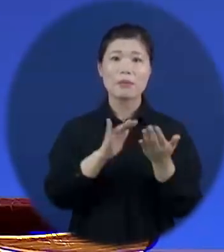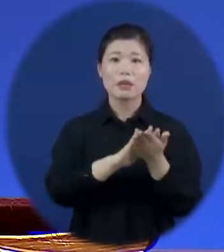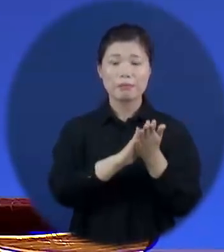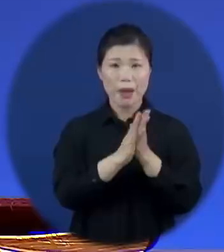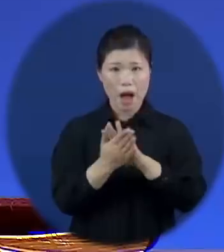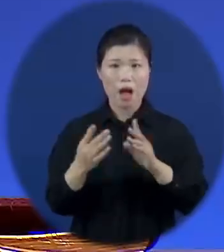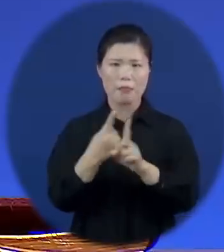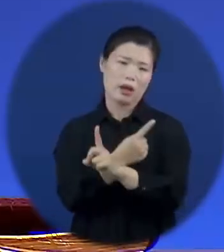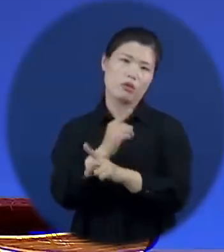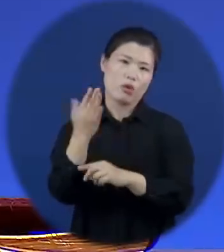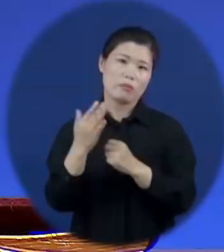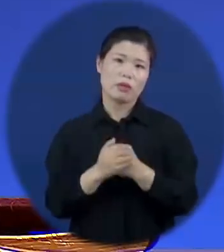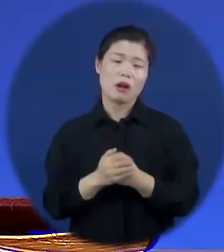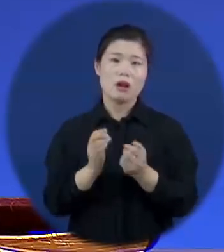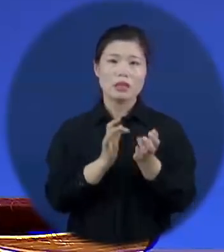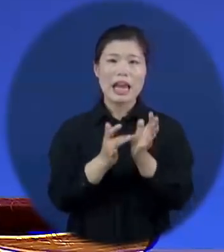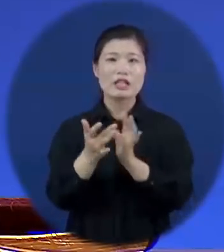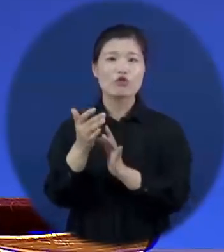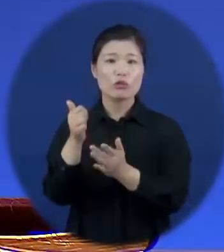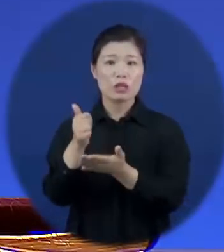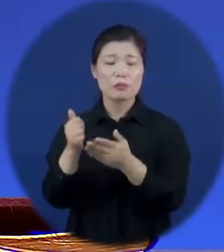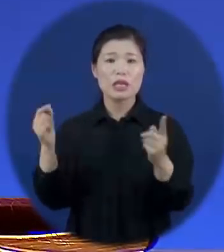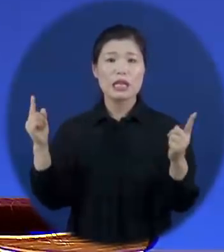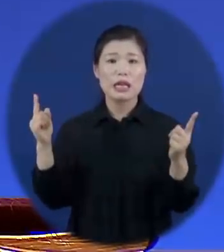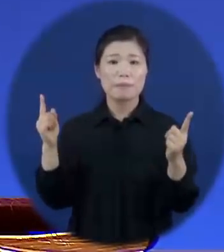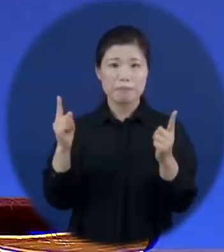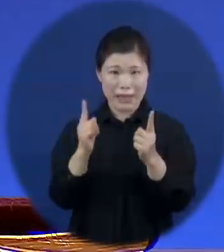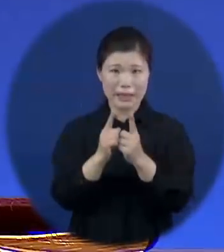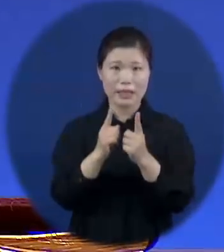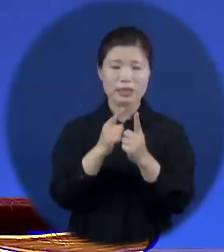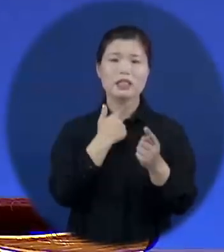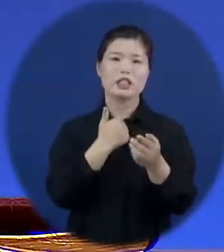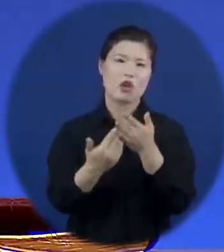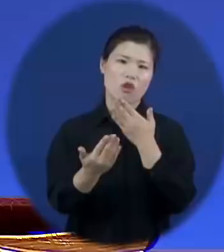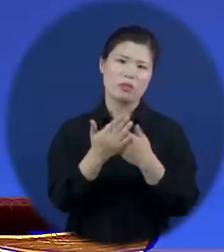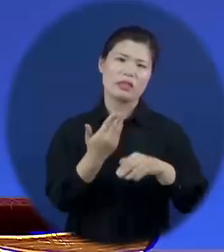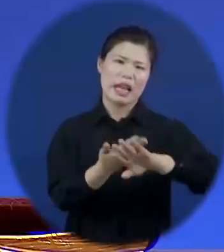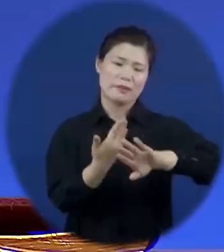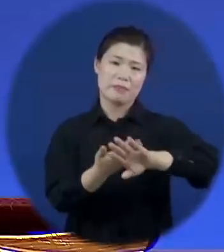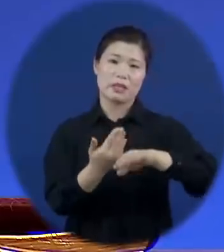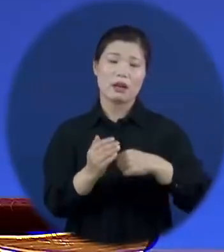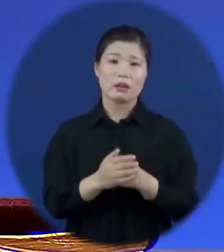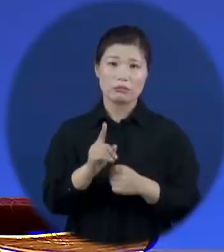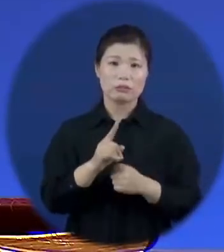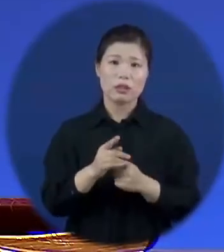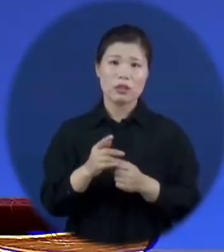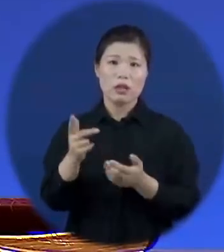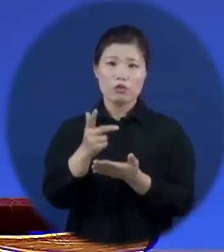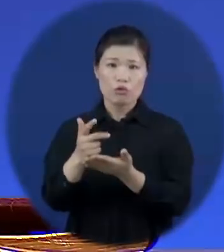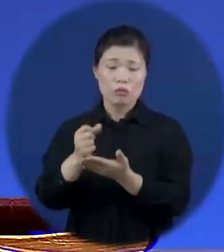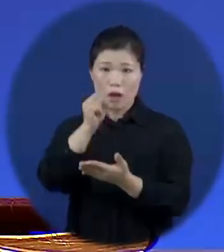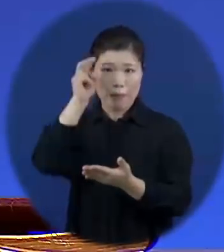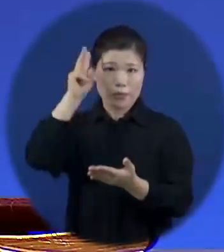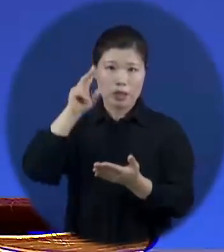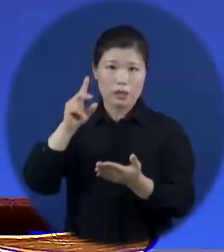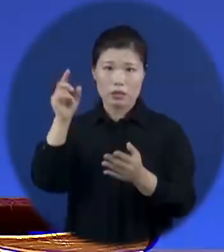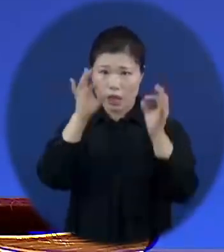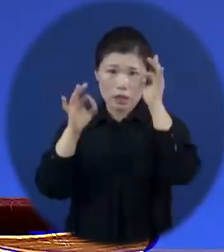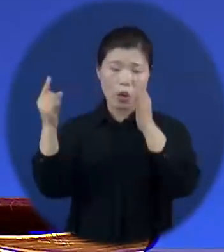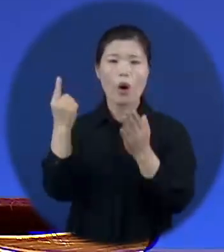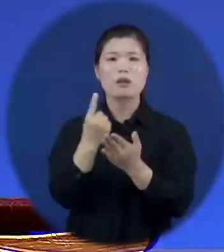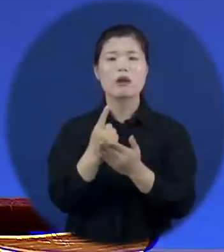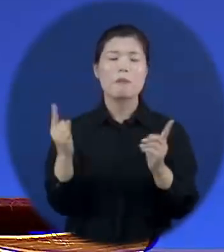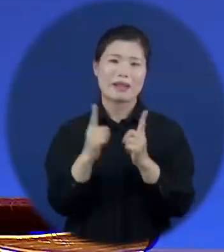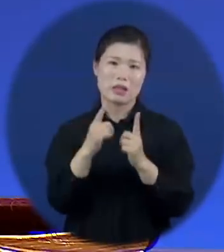거예요. 예수님을 만나는 경험은 사람에 따라서 다 다릅니다. 주님이 돌연 찾아와서 만나는